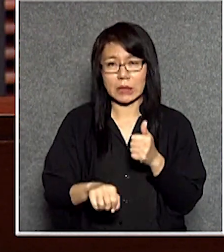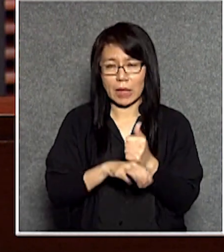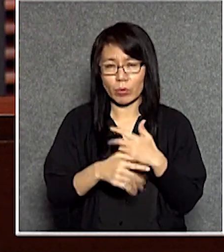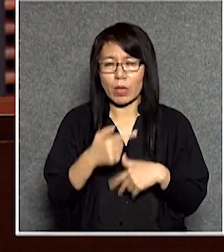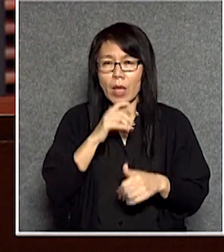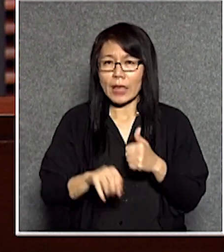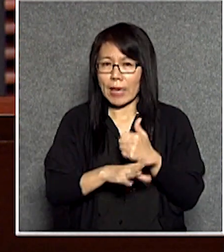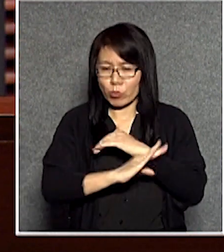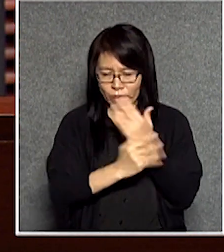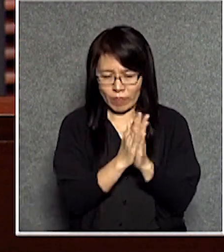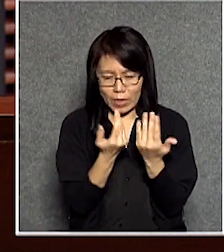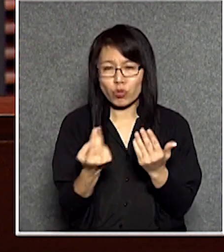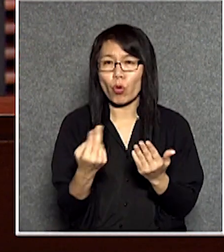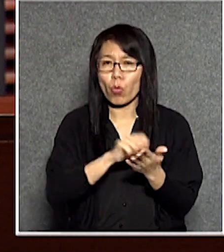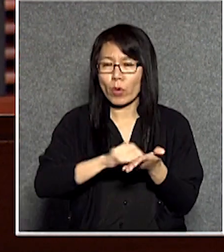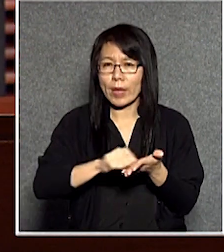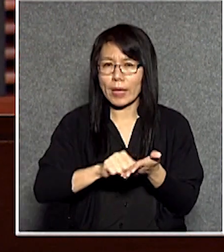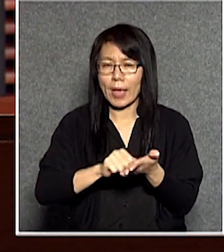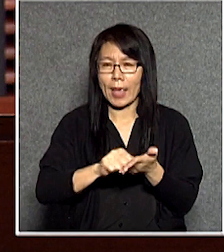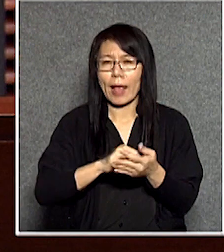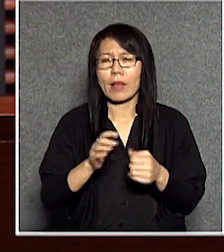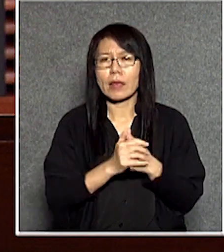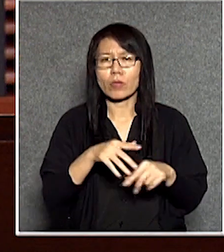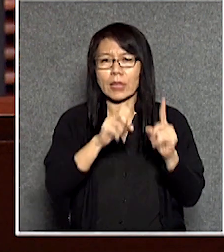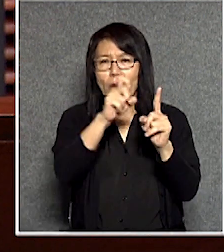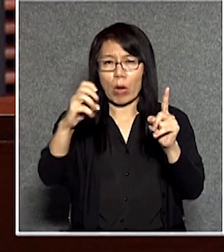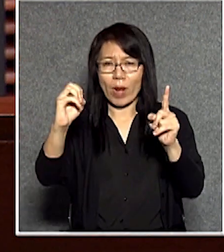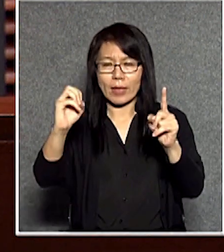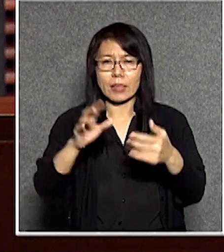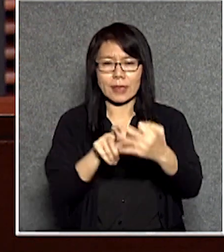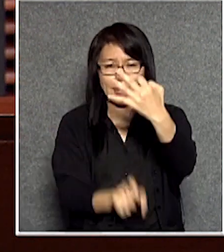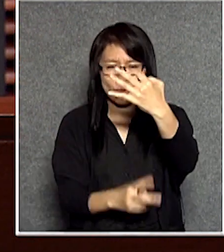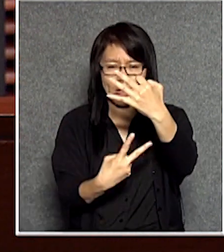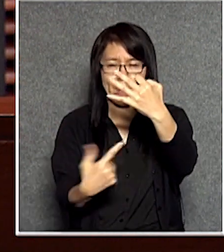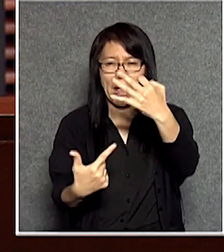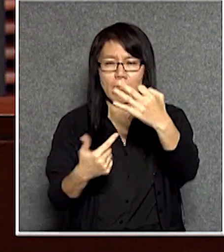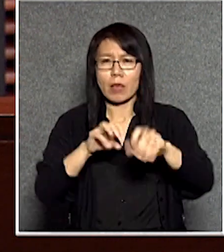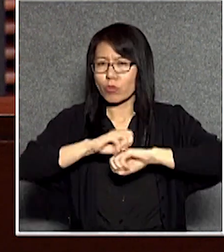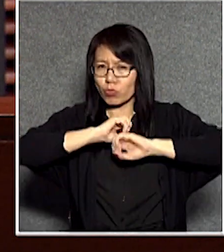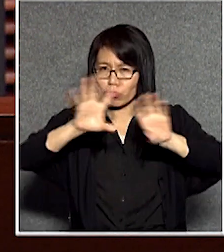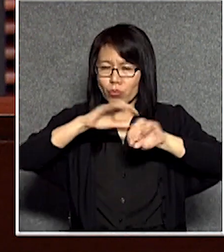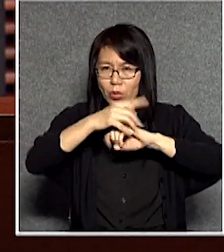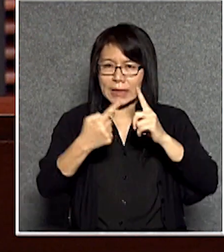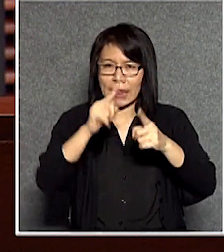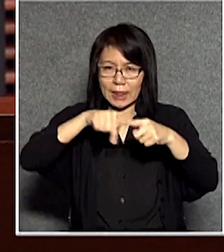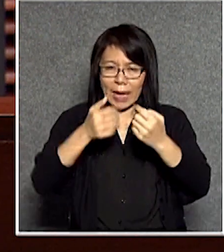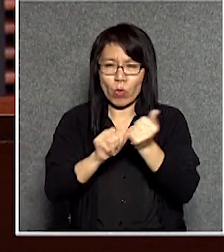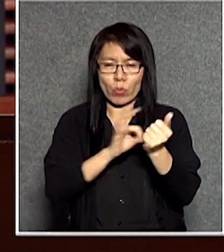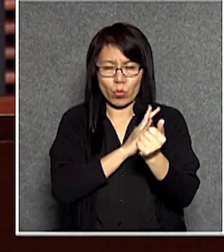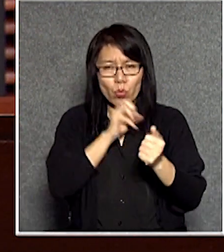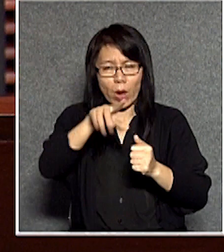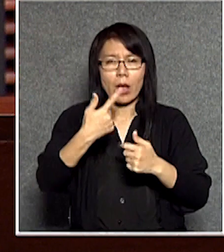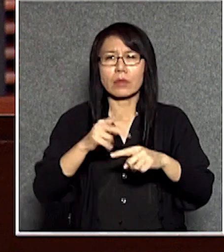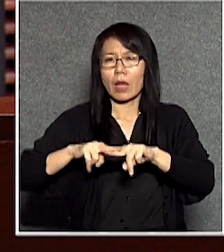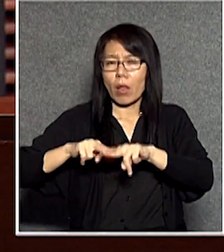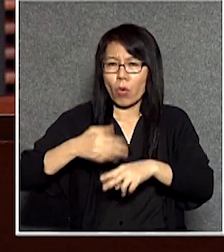本法起草委員會主任姬鵬飛先生在1990年3月28日向全國人大作出關於《中華人民共和